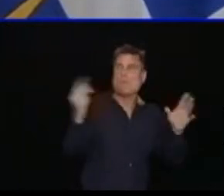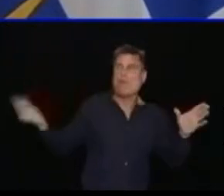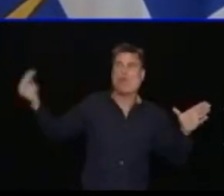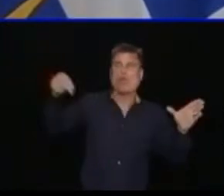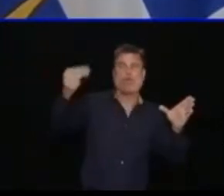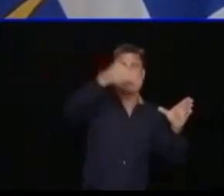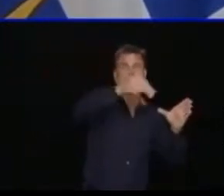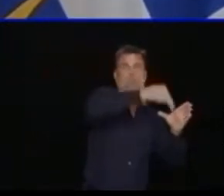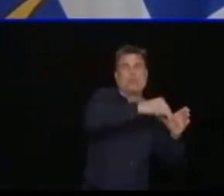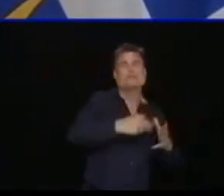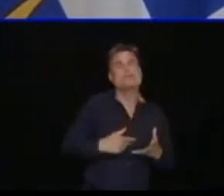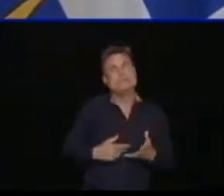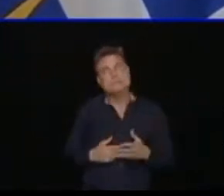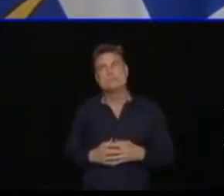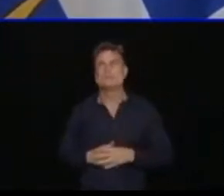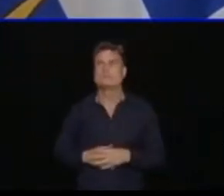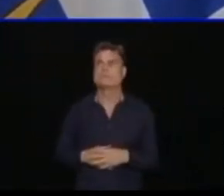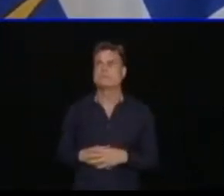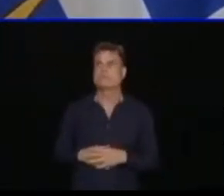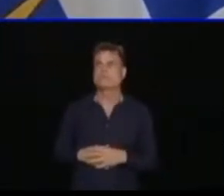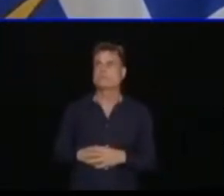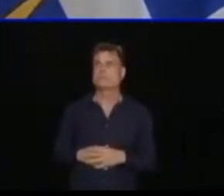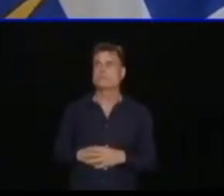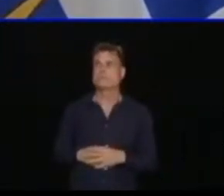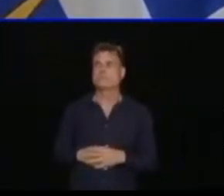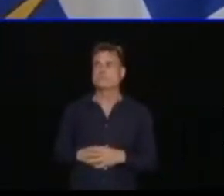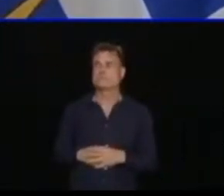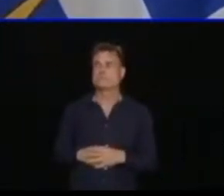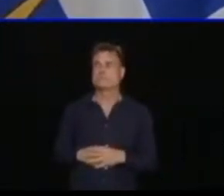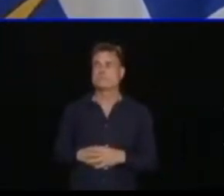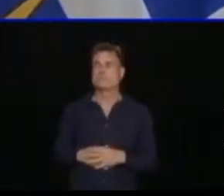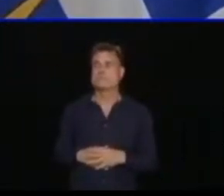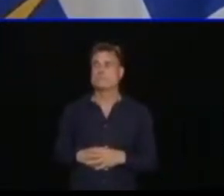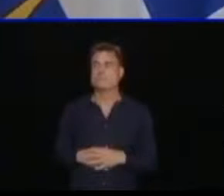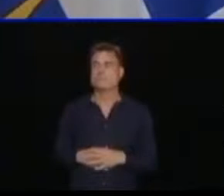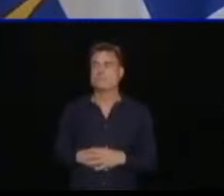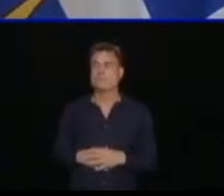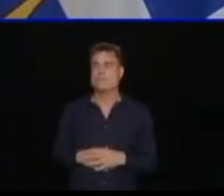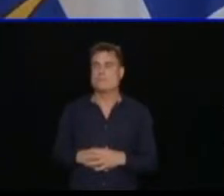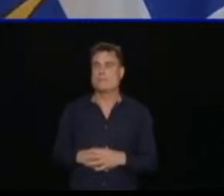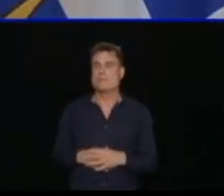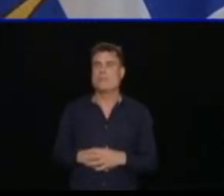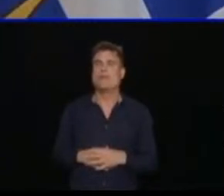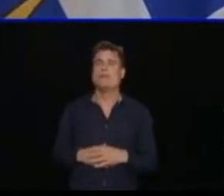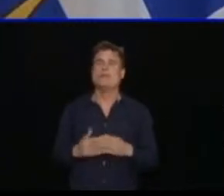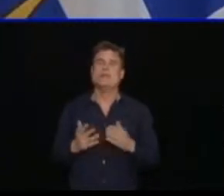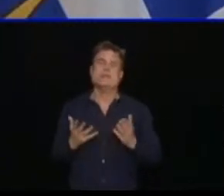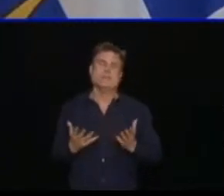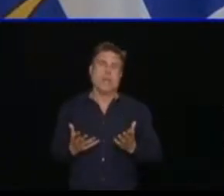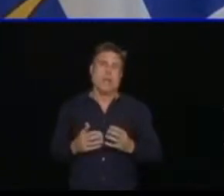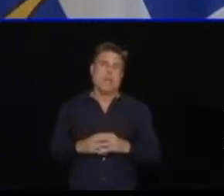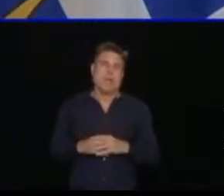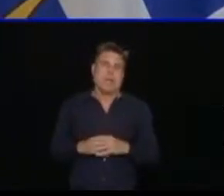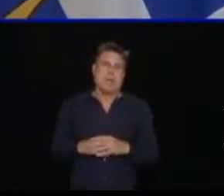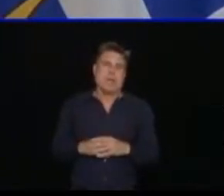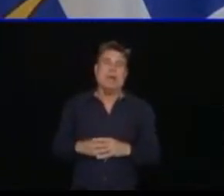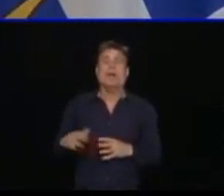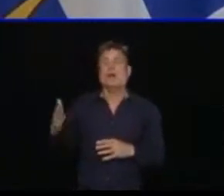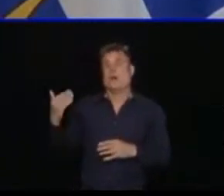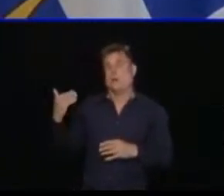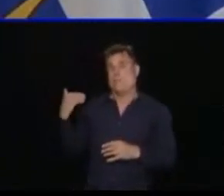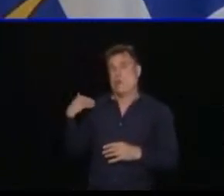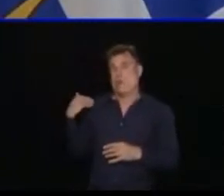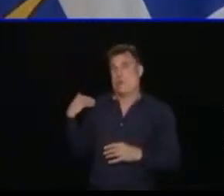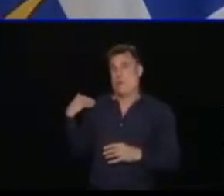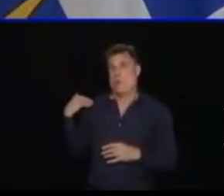we're seeing people who have contacts, 20 or 30 contacts, and that puts the pressure on us in 所以 public 也 health 是 to 说到了 find 一 those